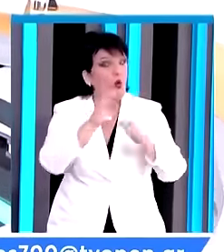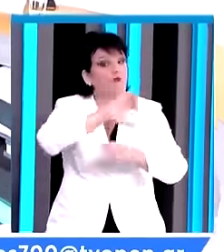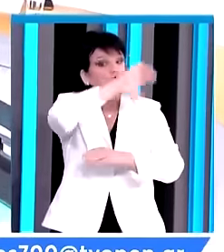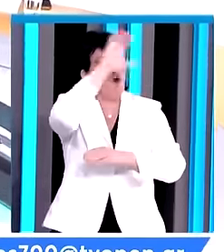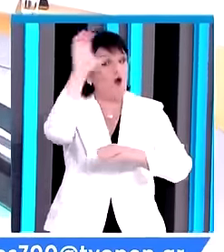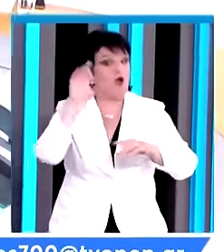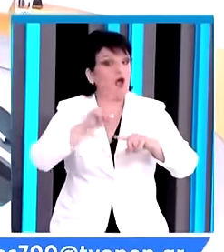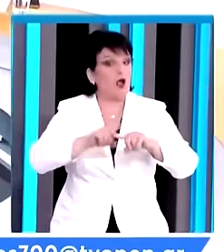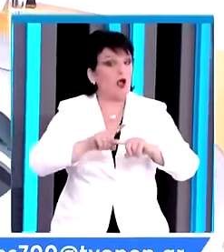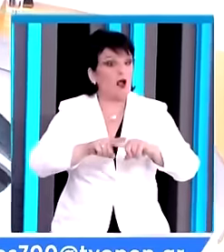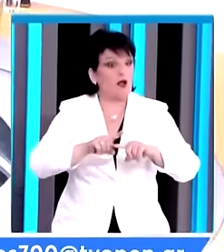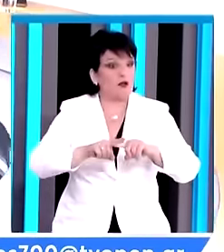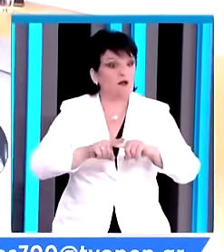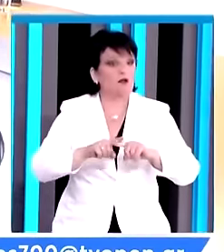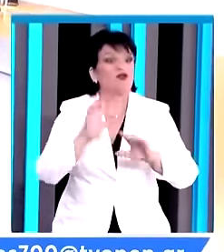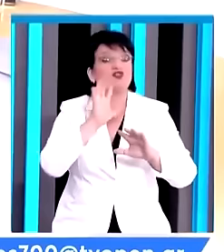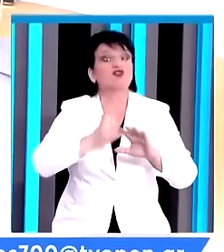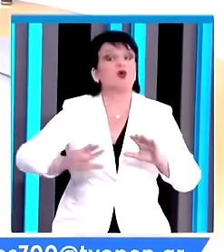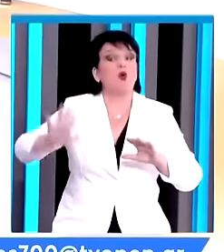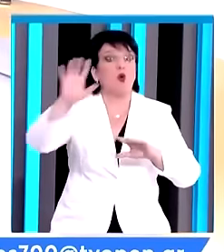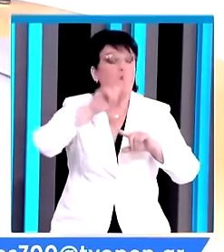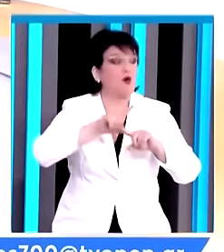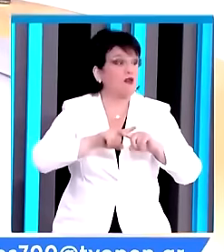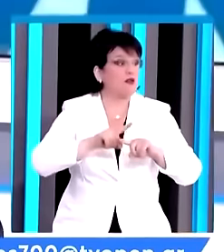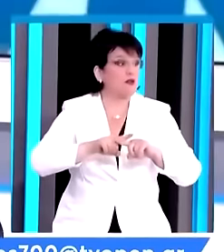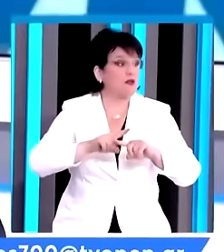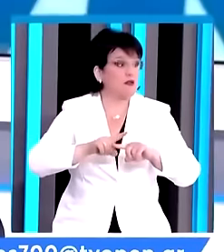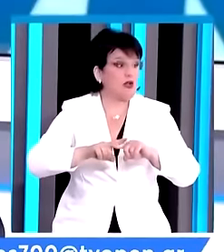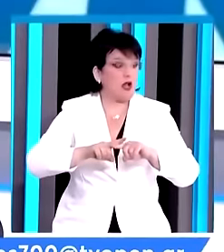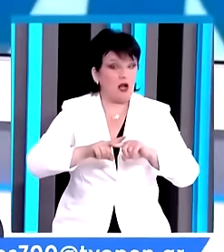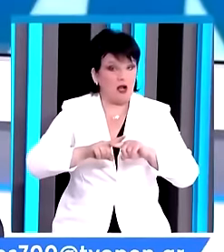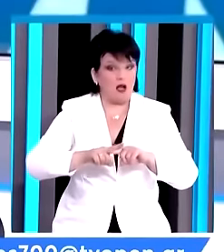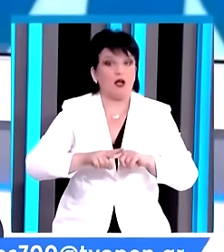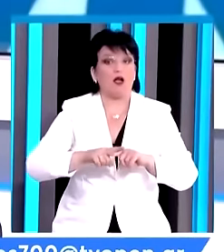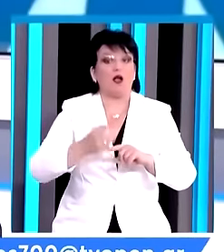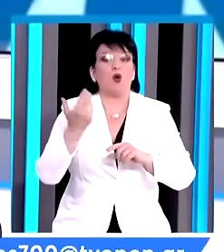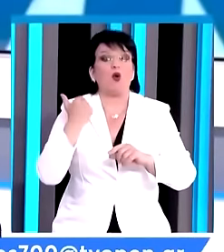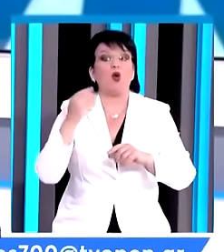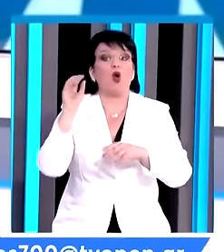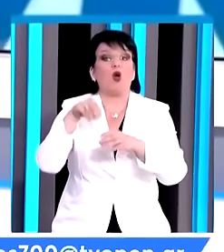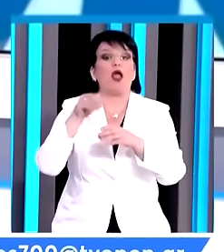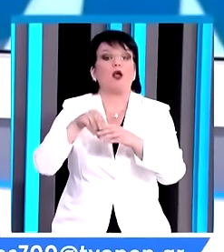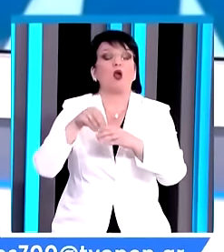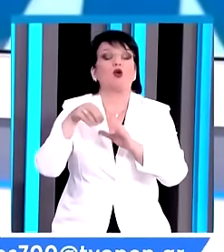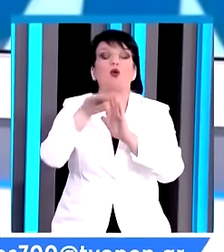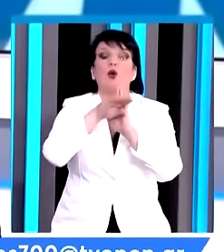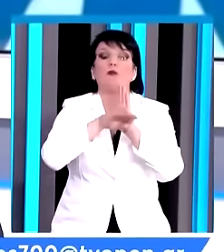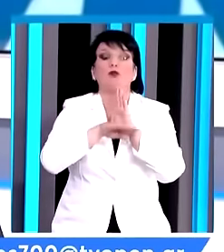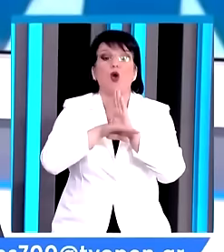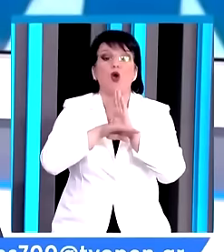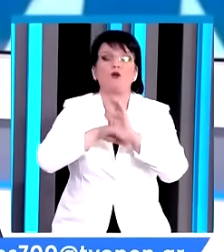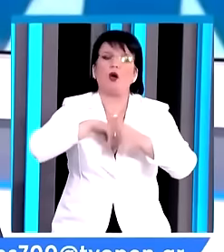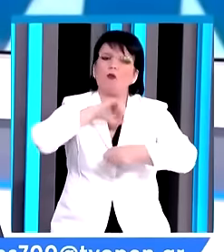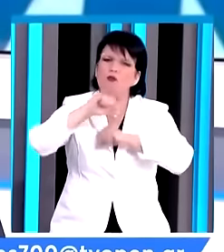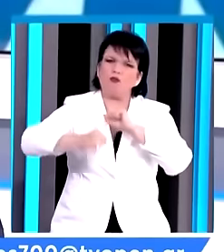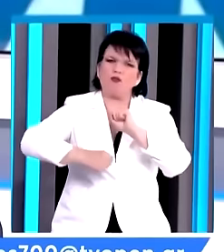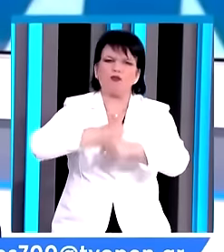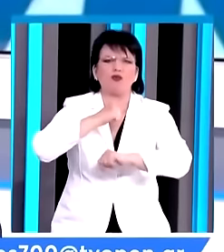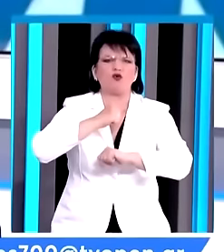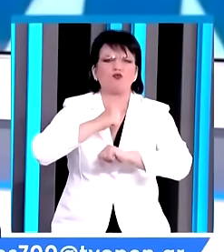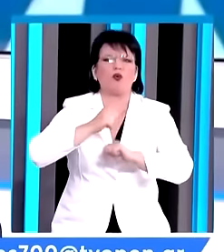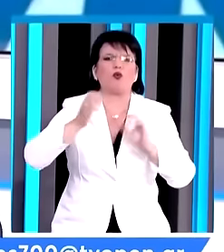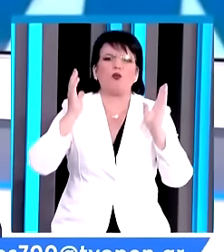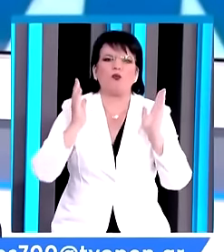Έμφαση σε όλη τη χώρα όταν καταρτίζουμε ένα προεκλογικό πρόγραμμα 4 εβδομάδων. Προσπαθούμε να πάμε σε όσο το